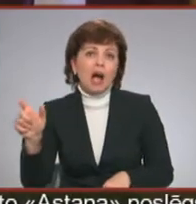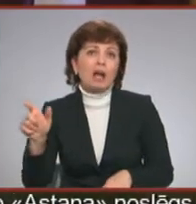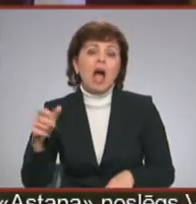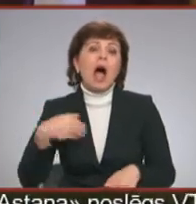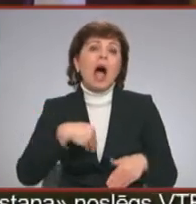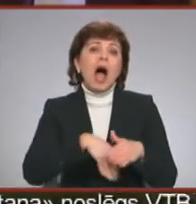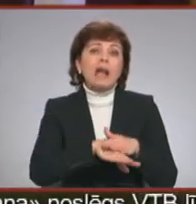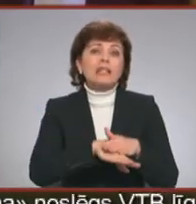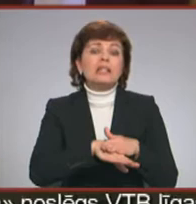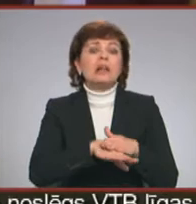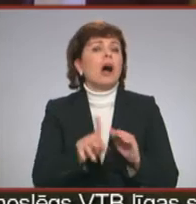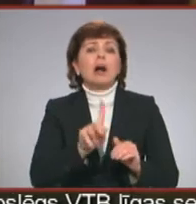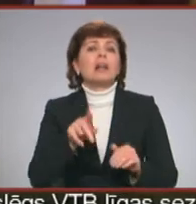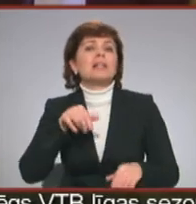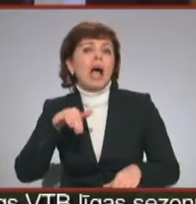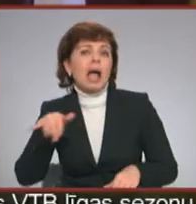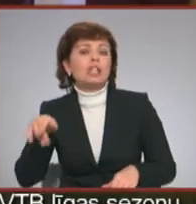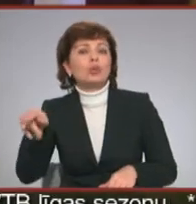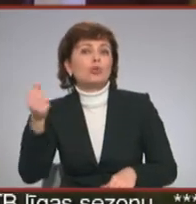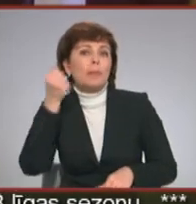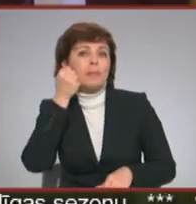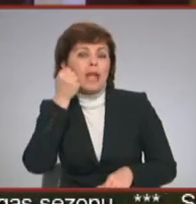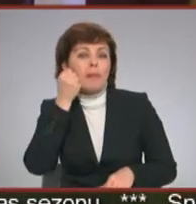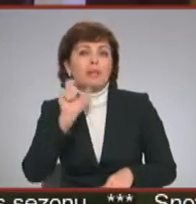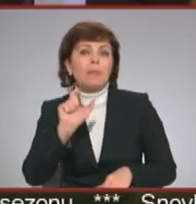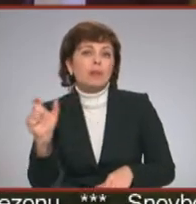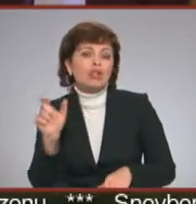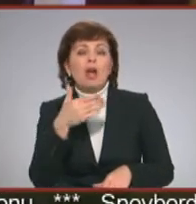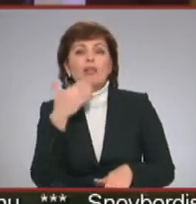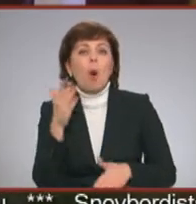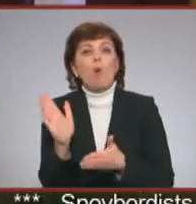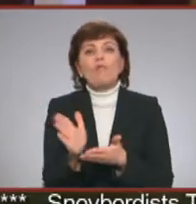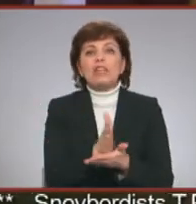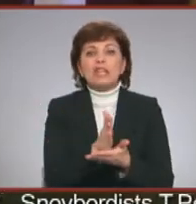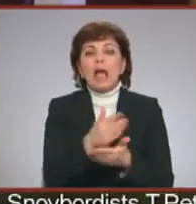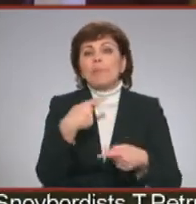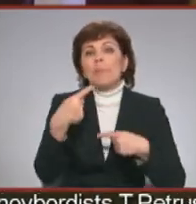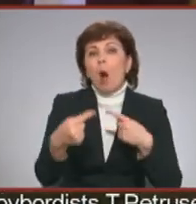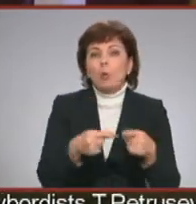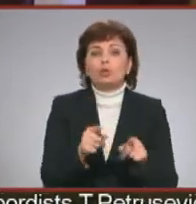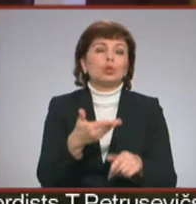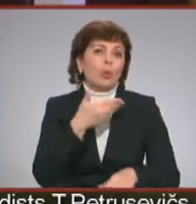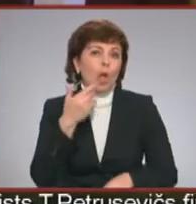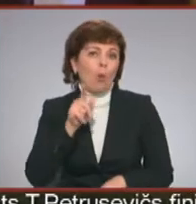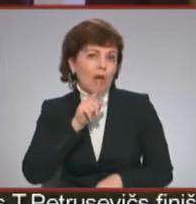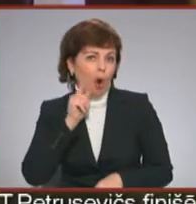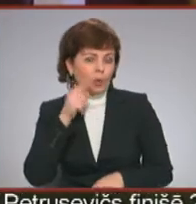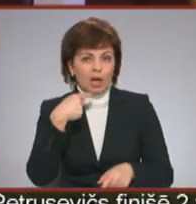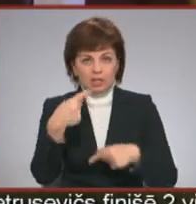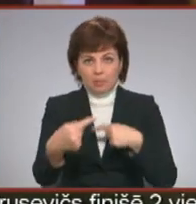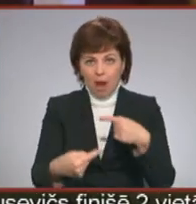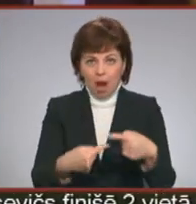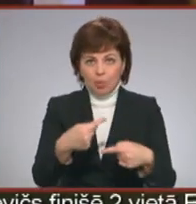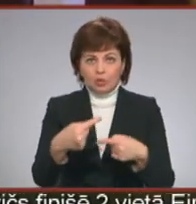šiem piemiņas brīžiem un nav vidējās paaudzes un nav jaunākās paaudzes.